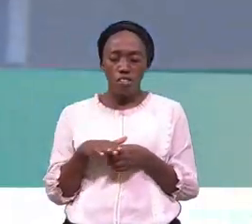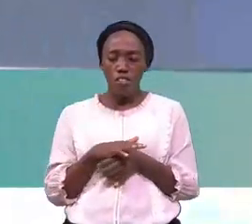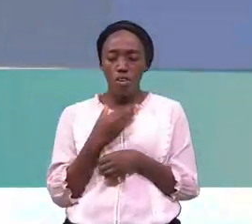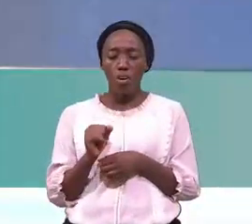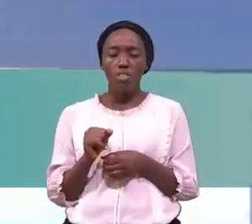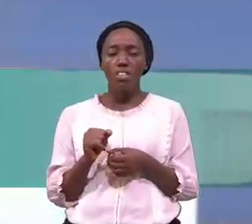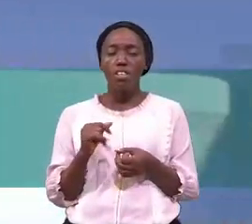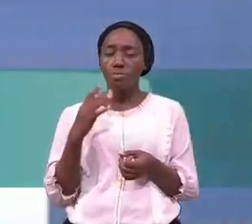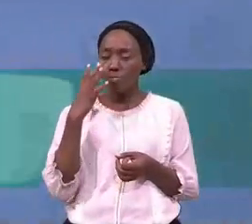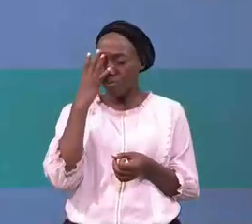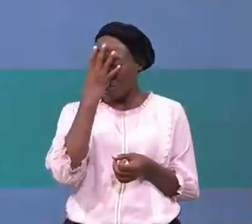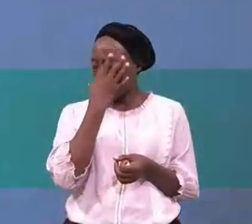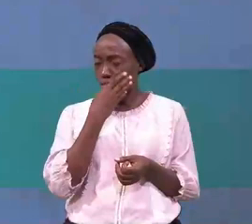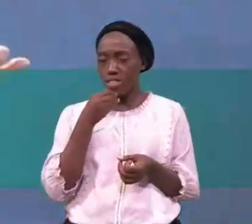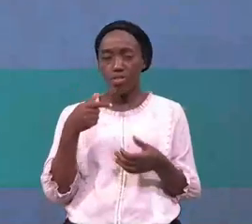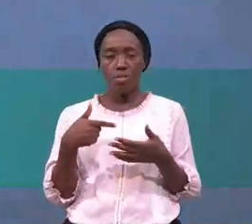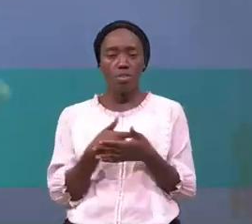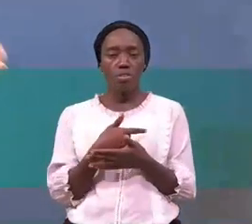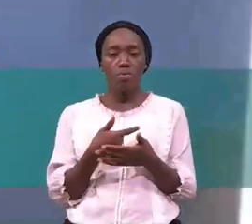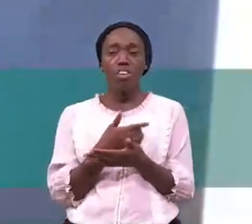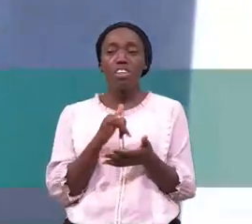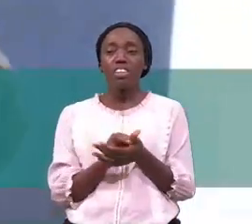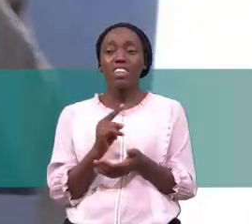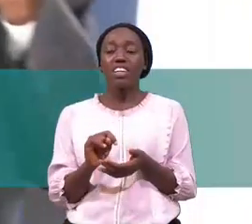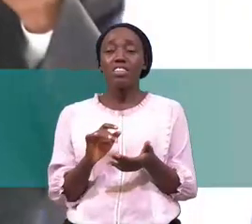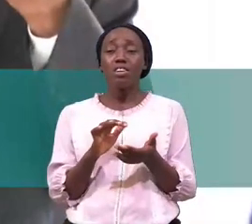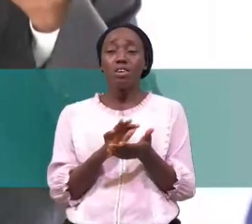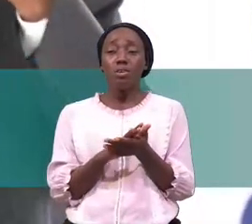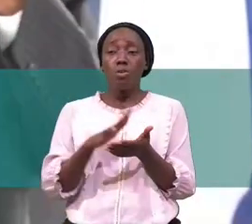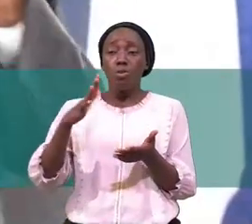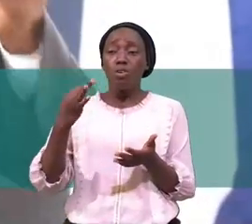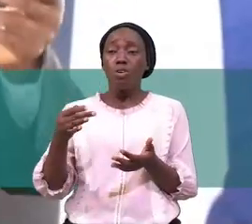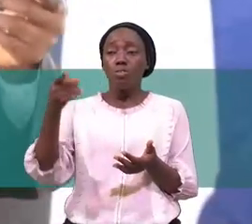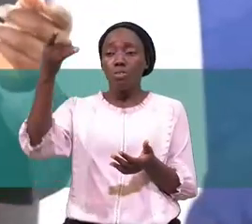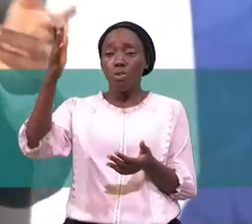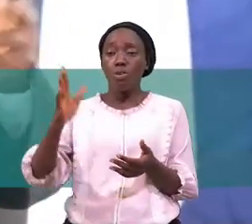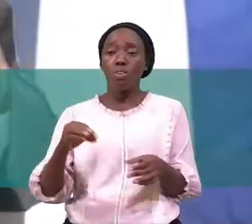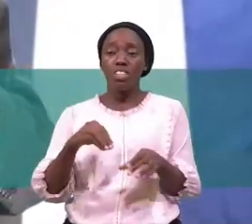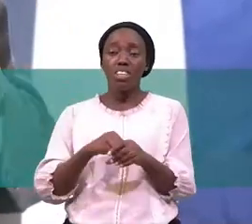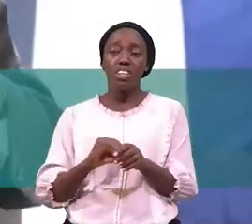de l'évangile glorieux. Il y a la gloire de Dieu dans sa vie.